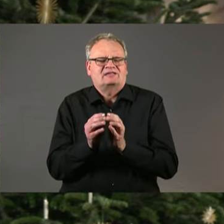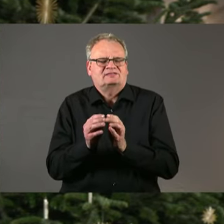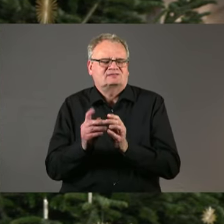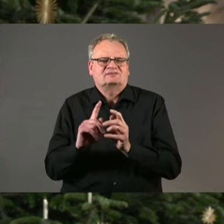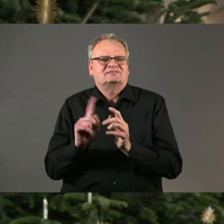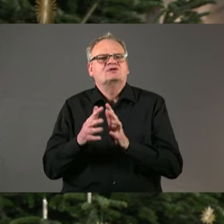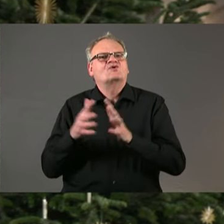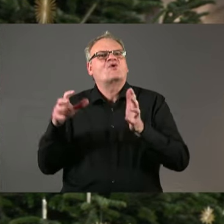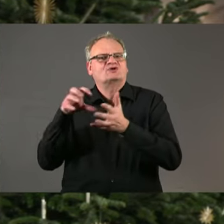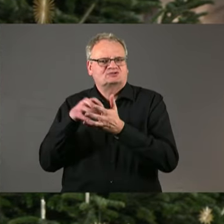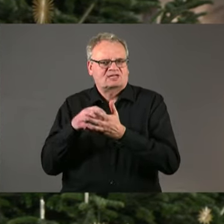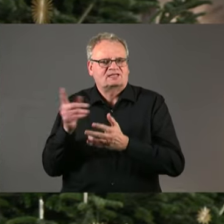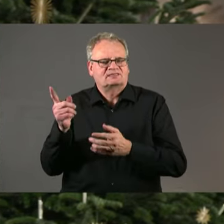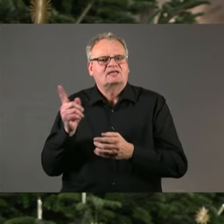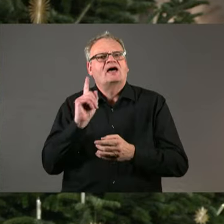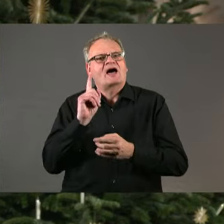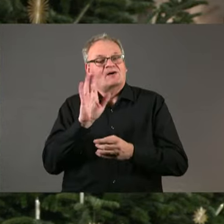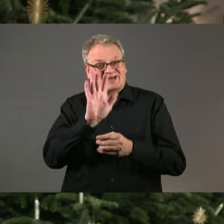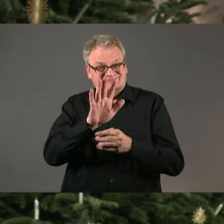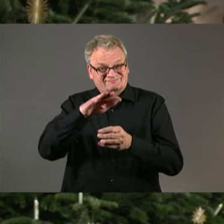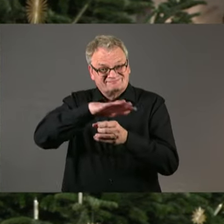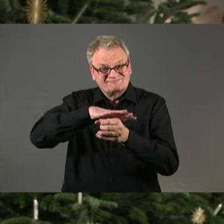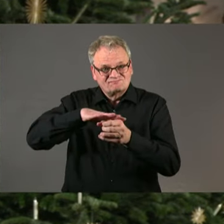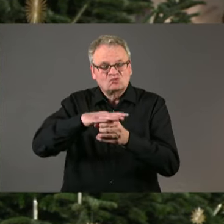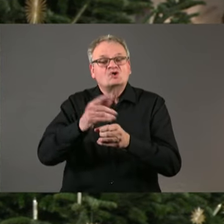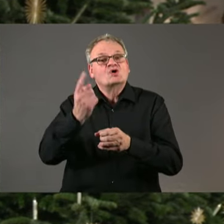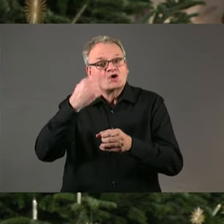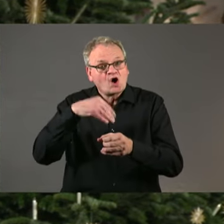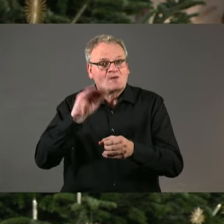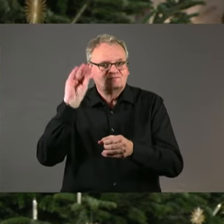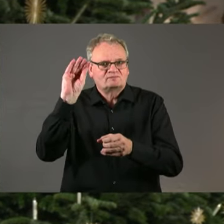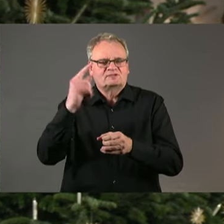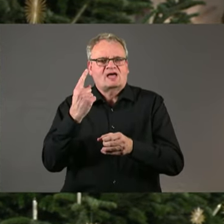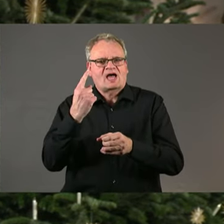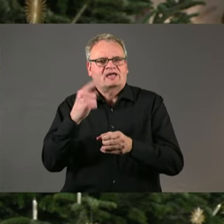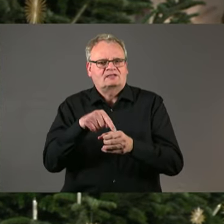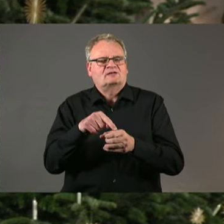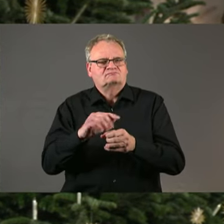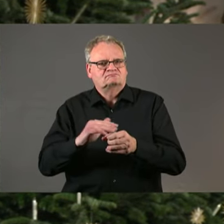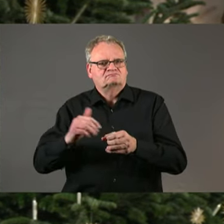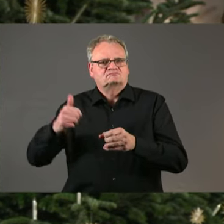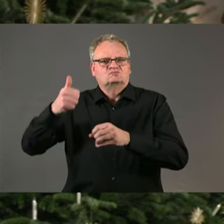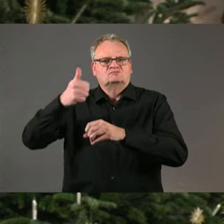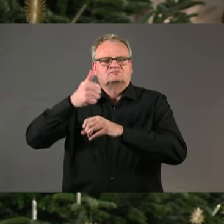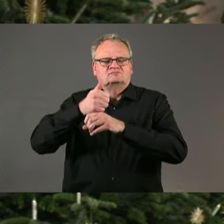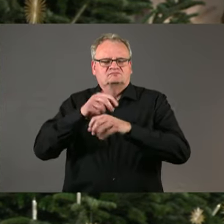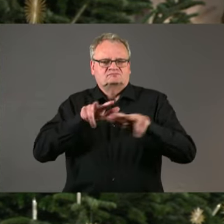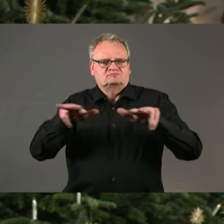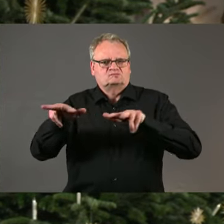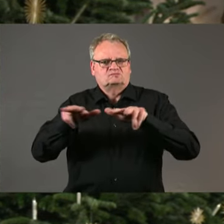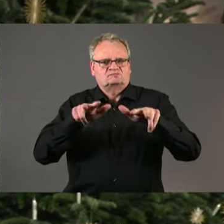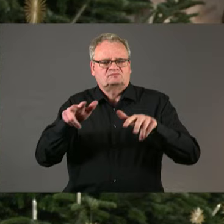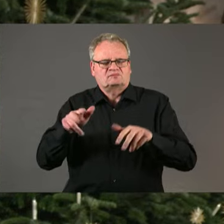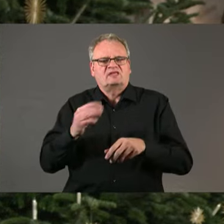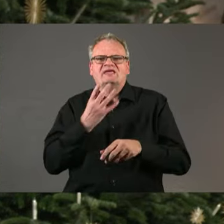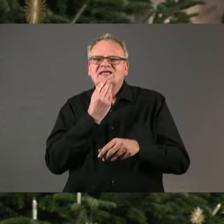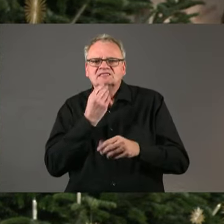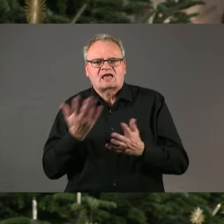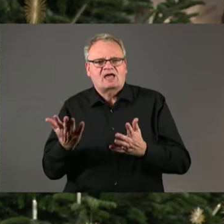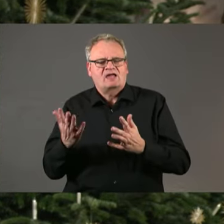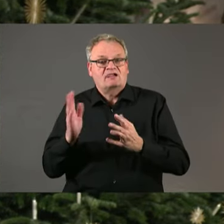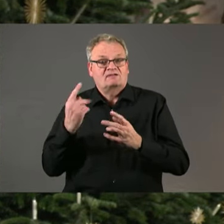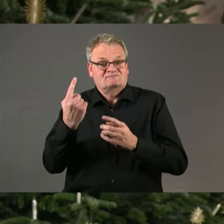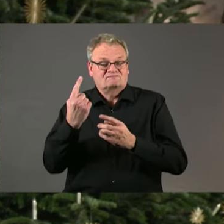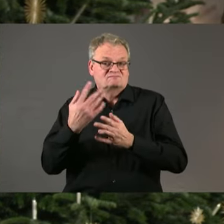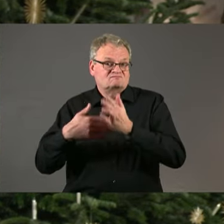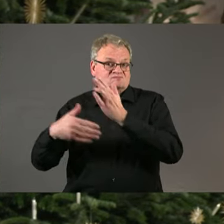zu zählen. Doch aus deiner Mitte soll einer kommen, der Herrscher sein wird in Israel. Seine Wurzeln reichen zurück